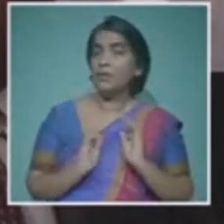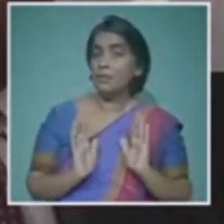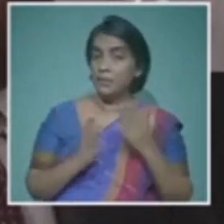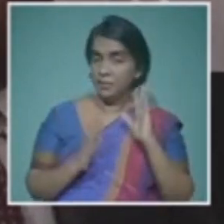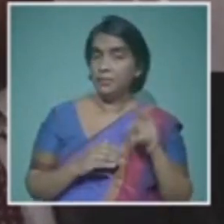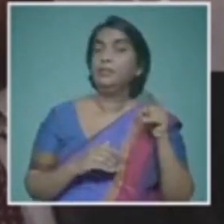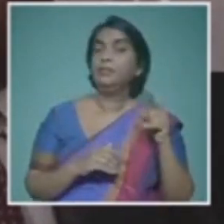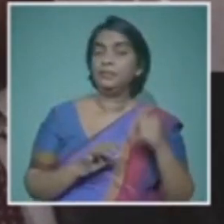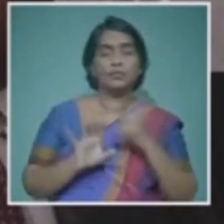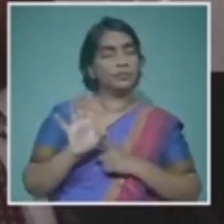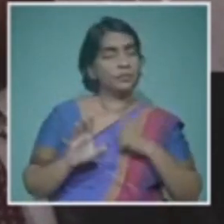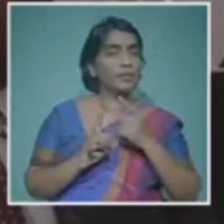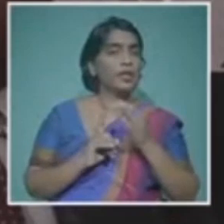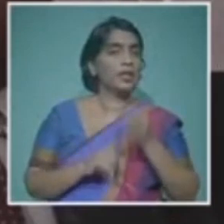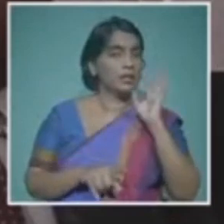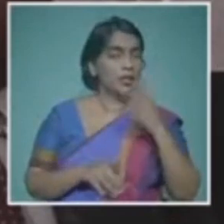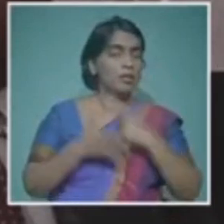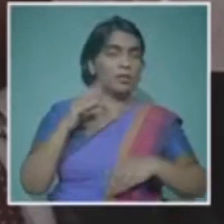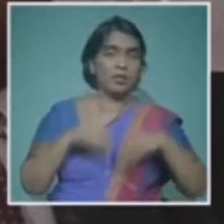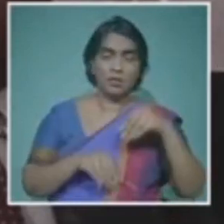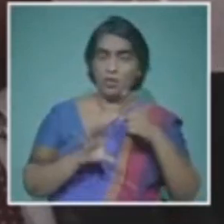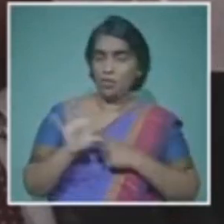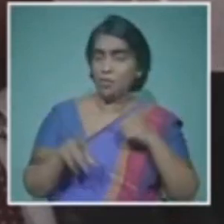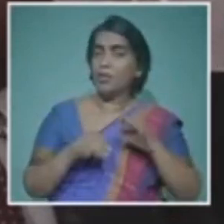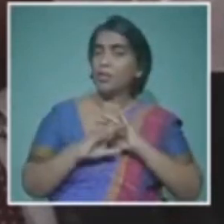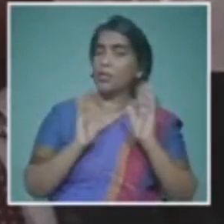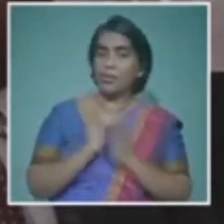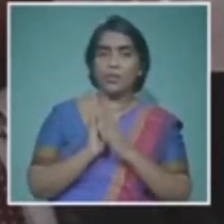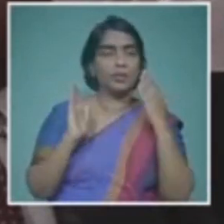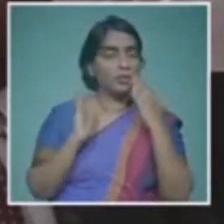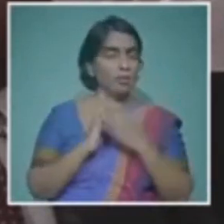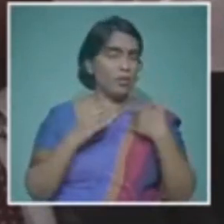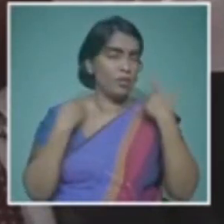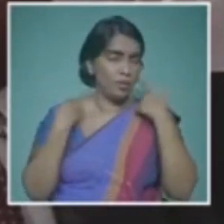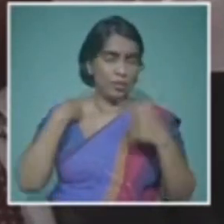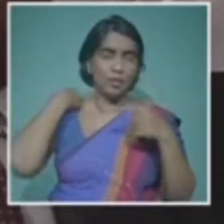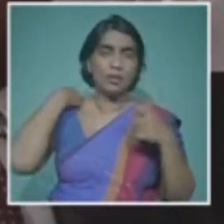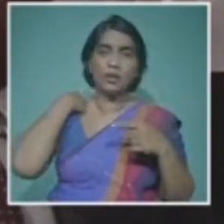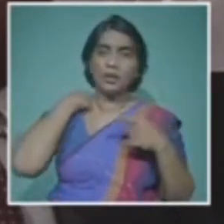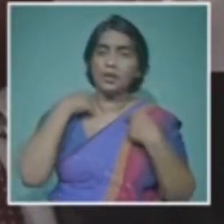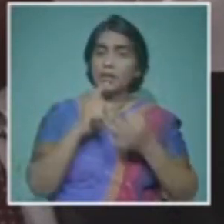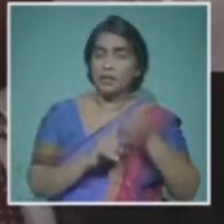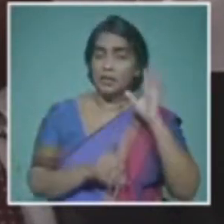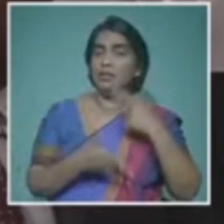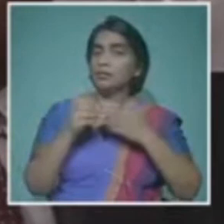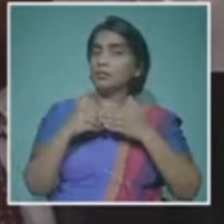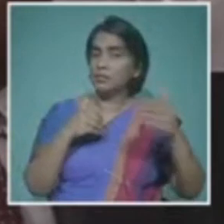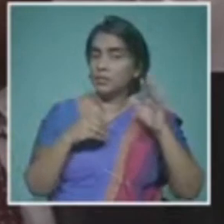ගන්නකොටම ඒ වසර ජනාධිපතිවරණ වසර. ඒ සියලු තත්ත්වයන් දැනගෙන මේ ජනාධිපතිවරණ සමය